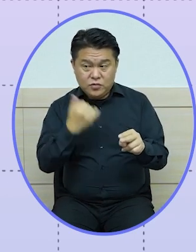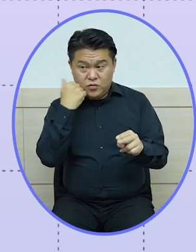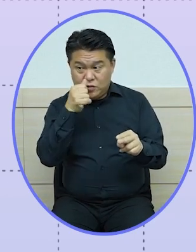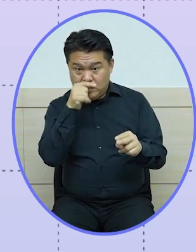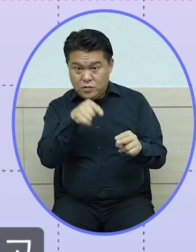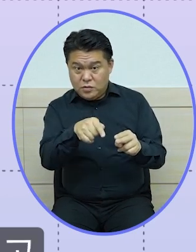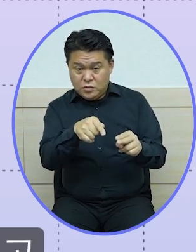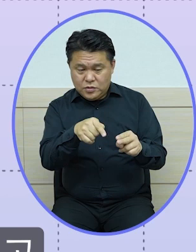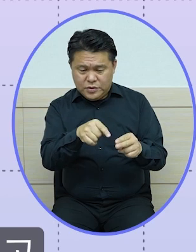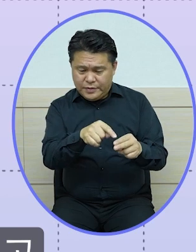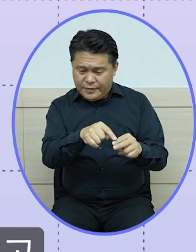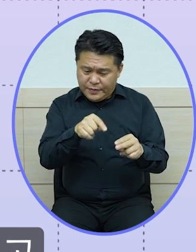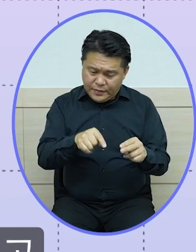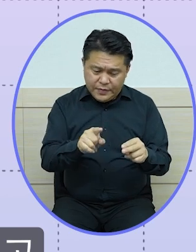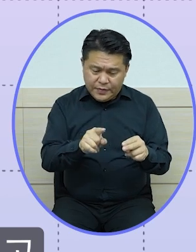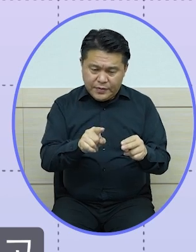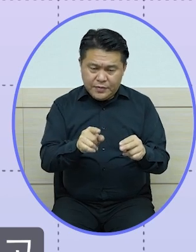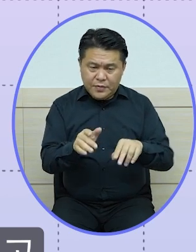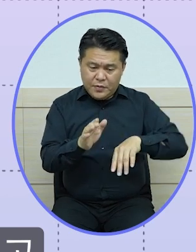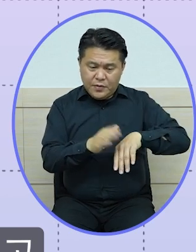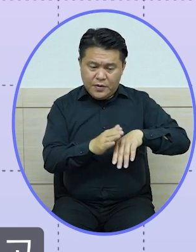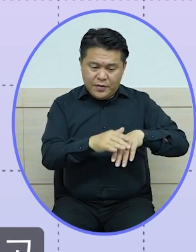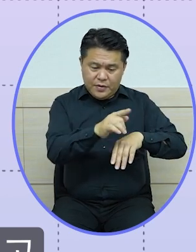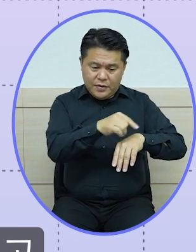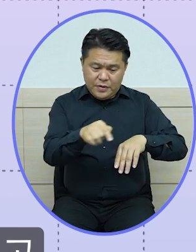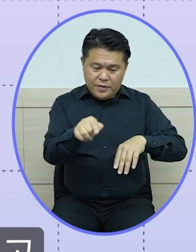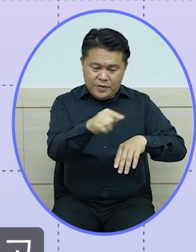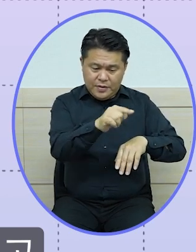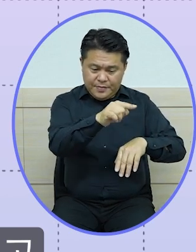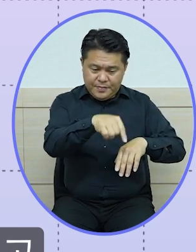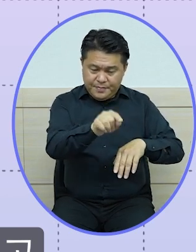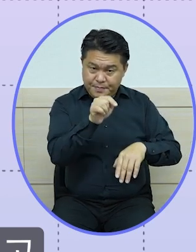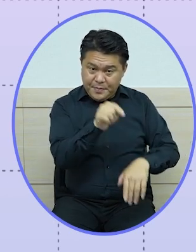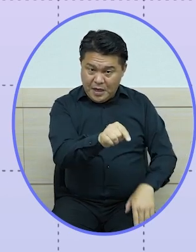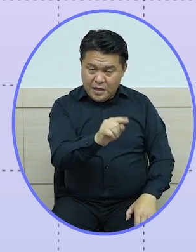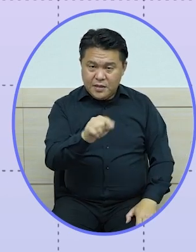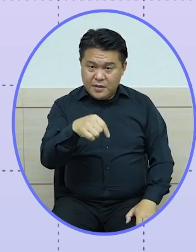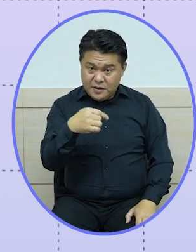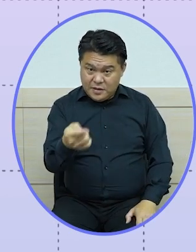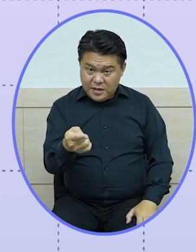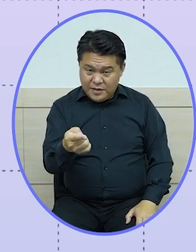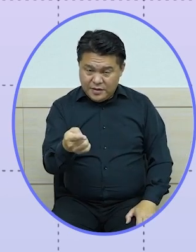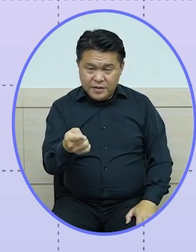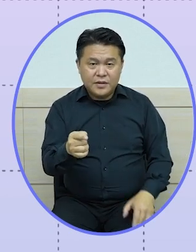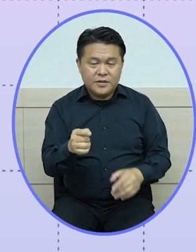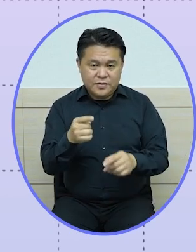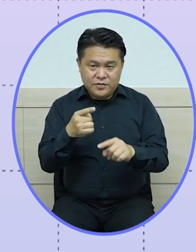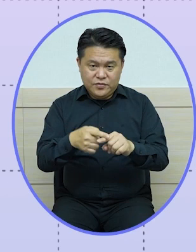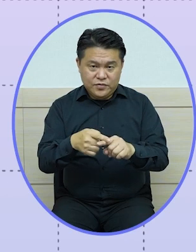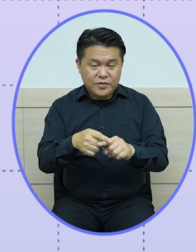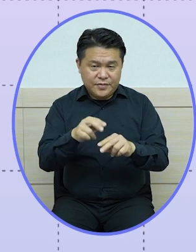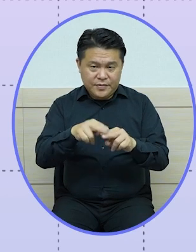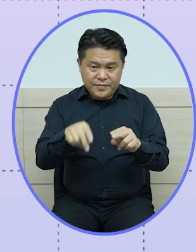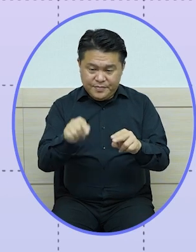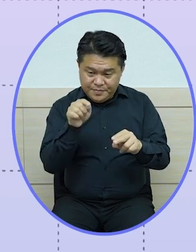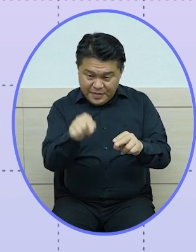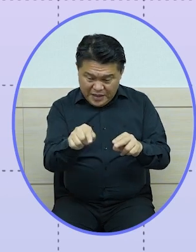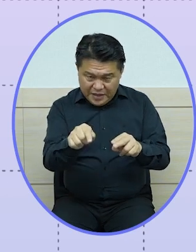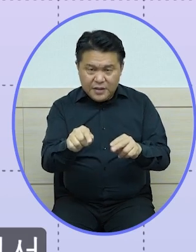텐데 그쪽에서 왼쪽에 체크박스에 체크를 해주시고 중도 종료 버튼을 클릭해 주신